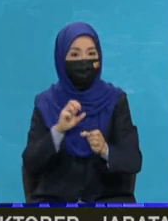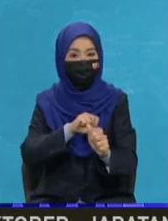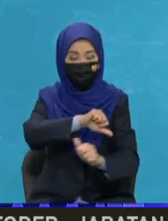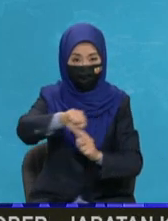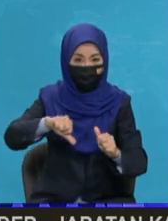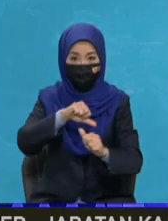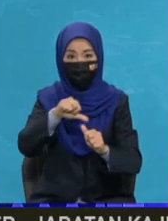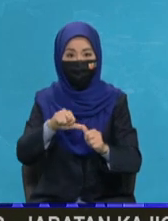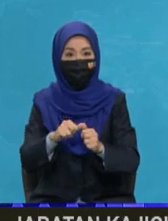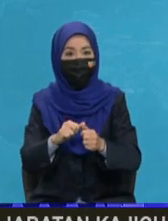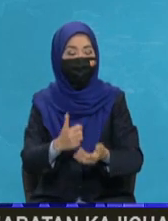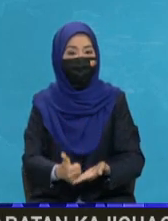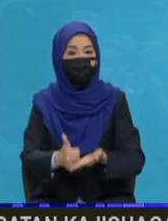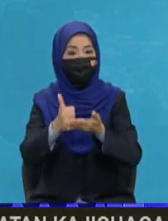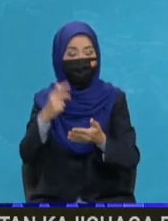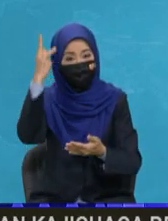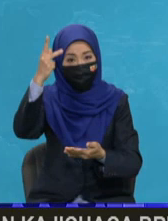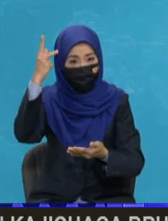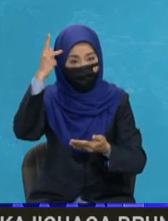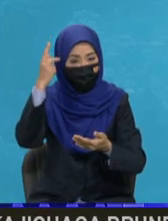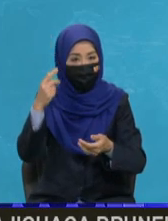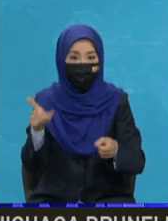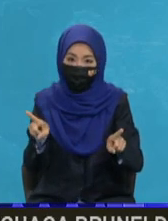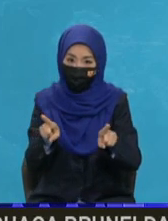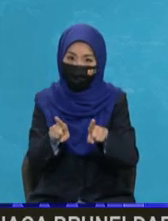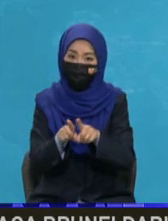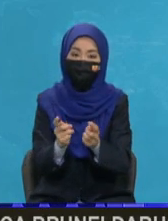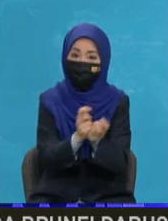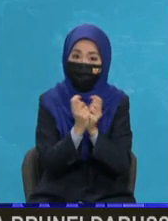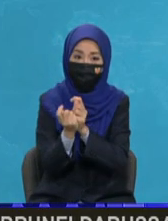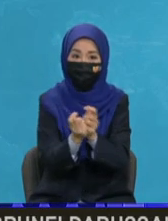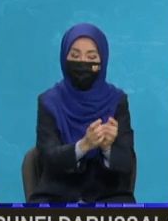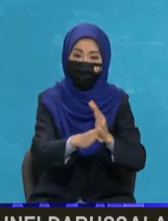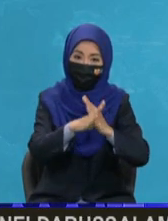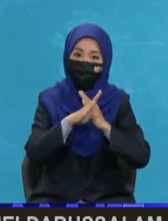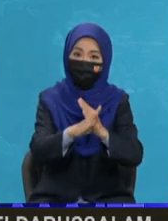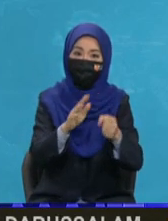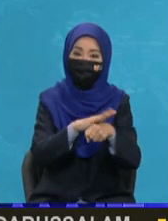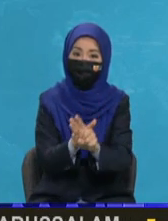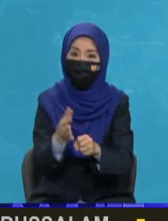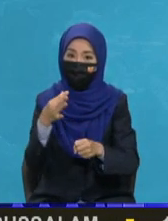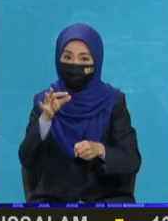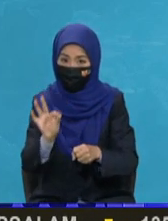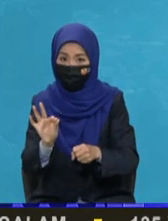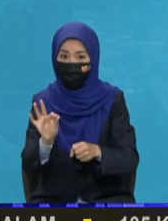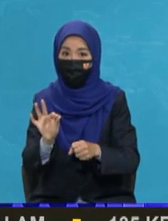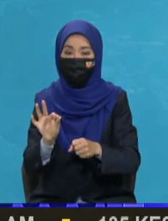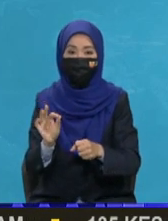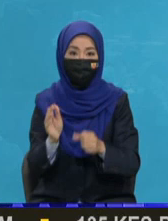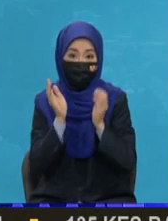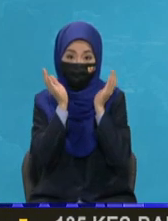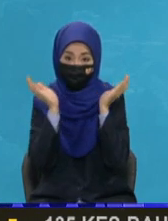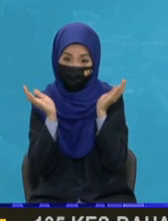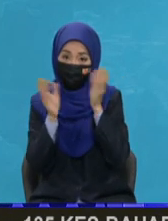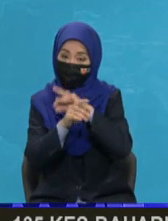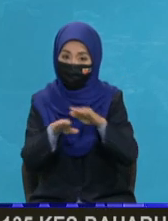dalam membantu PH kerajaan bagi sama-sama menangani dan membedong penularan uap khojina intense di